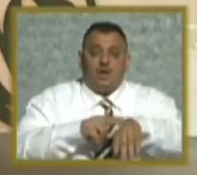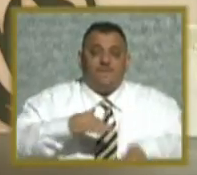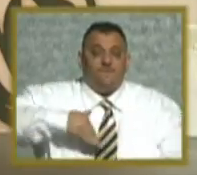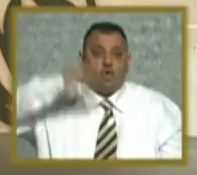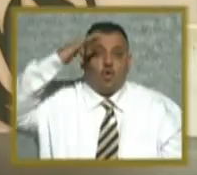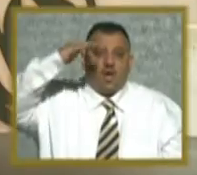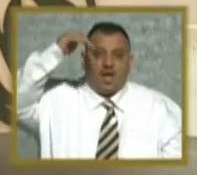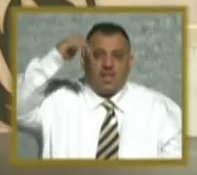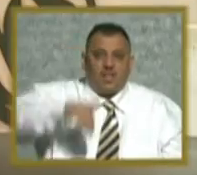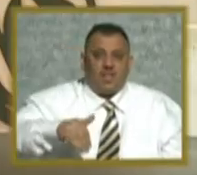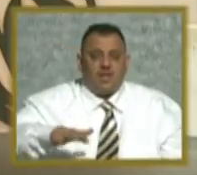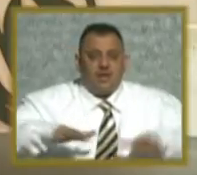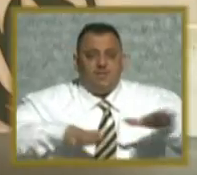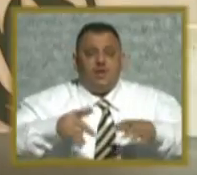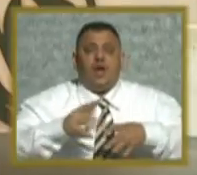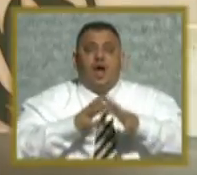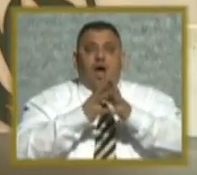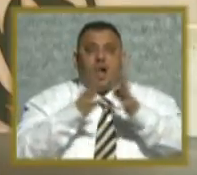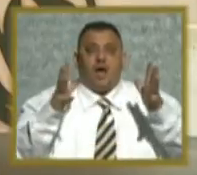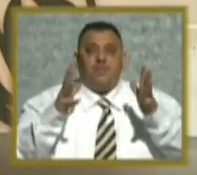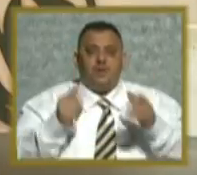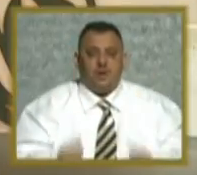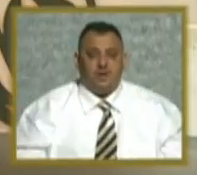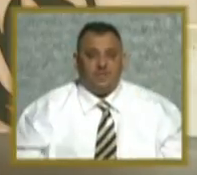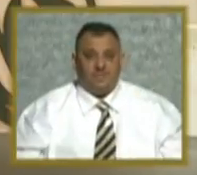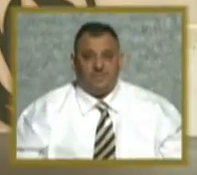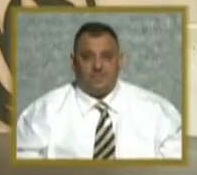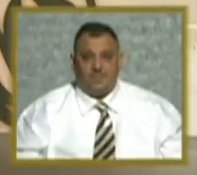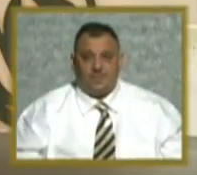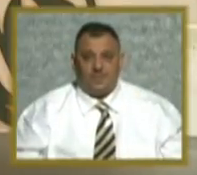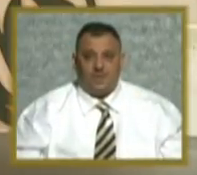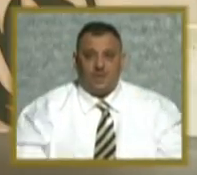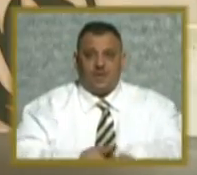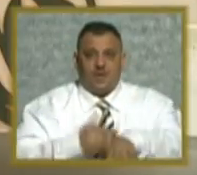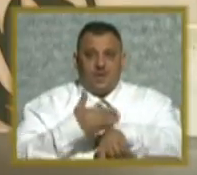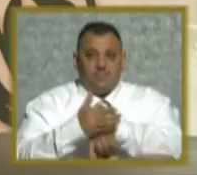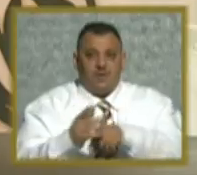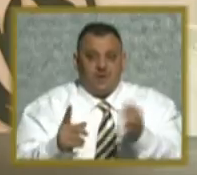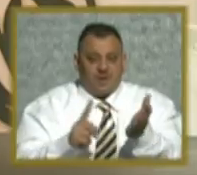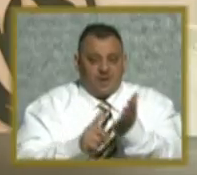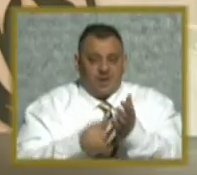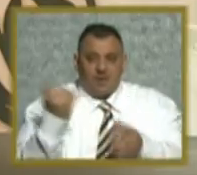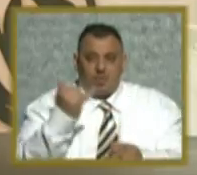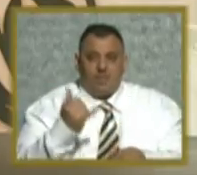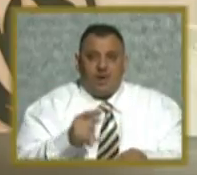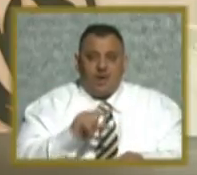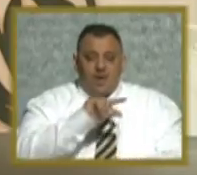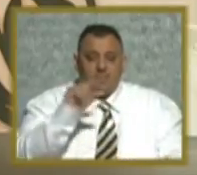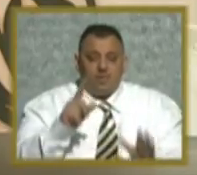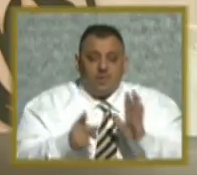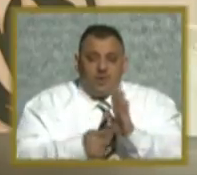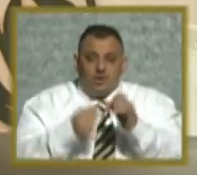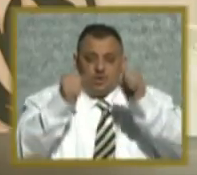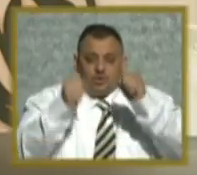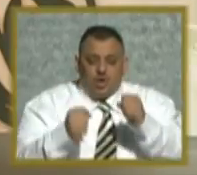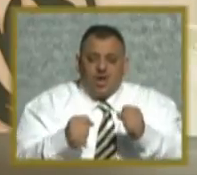فوقنا، ونعوذ بعزته وعظمته أن نغتال من تحتنا. طيب، أنا أطلت في هذا السؤال لأنه في الحقيقة يعني مهم، والناس كلها تشكي،